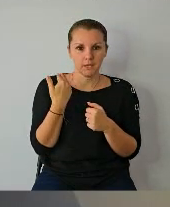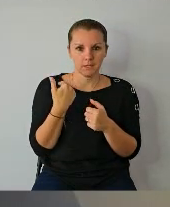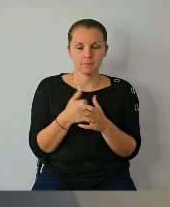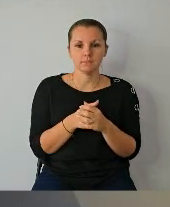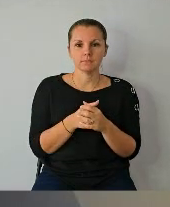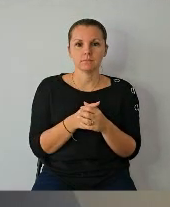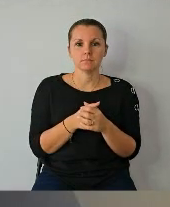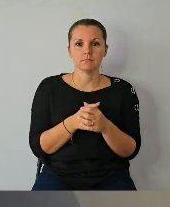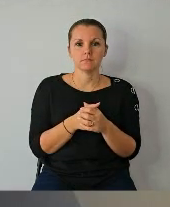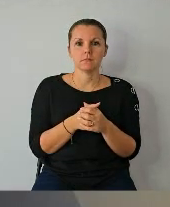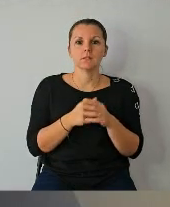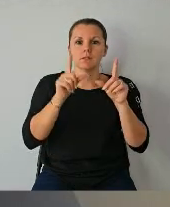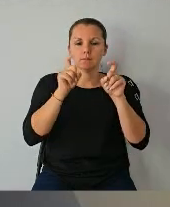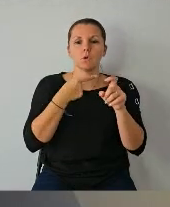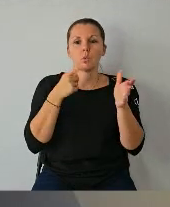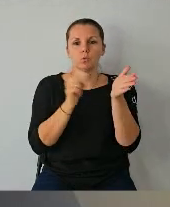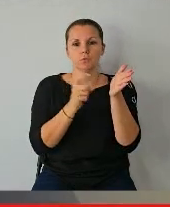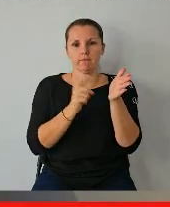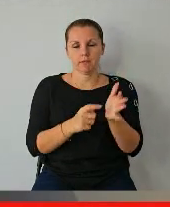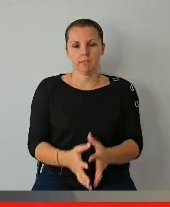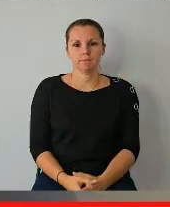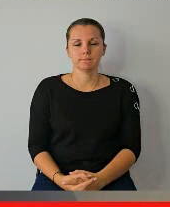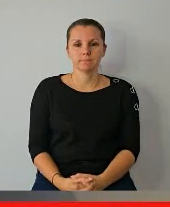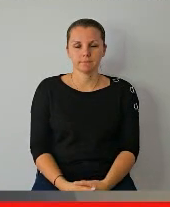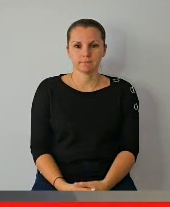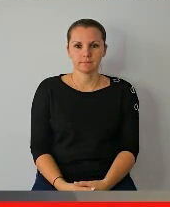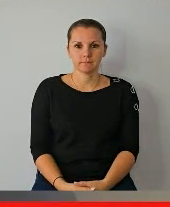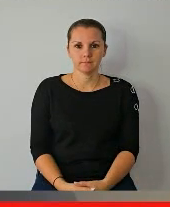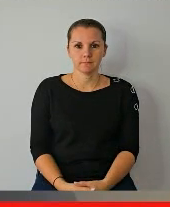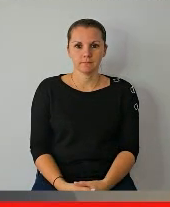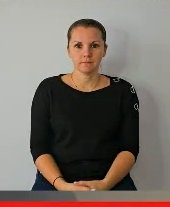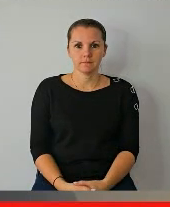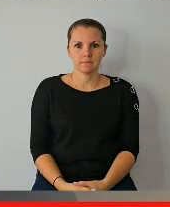Nie widzę, więc przystępujemy do głosowania.